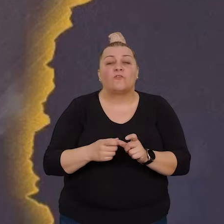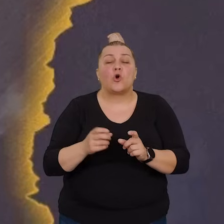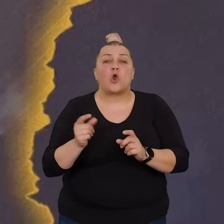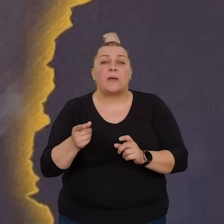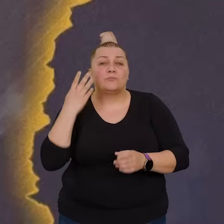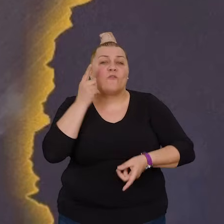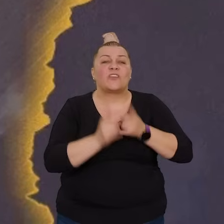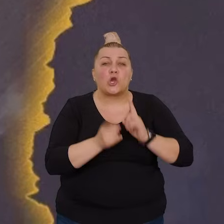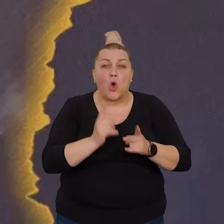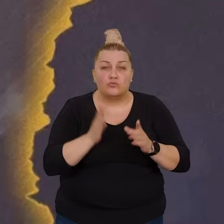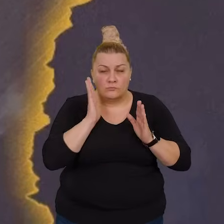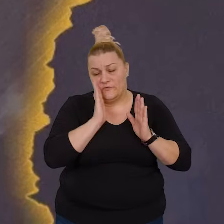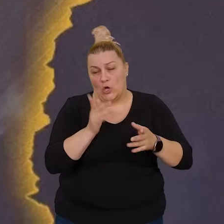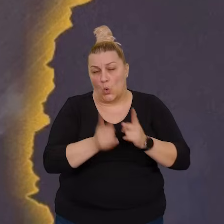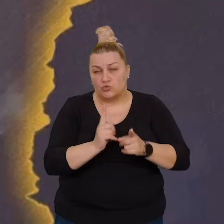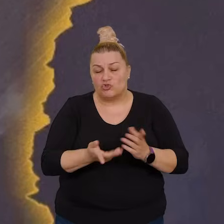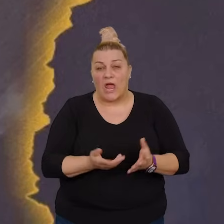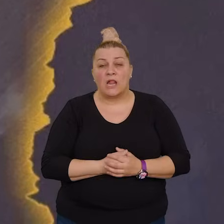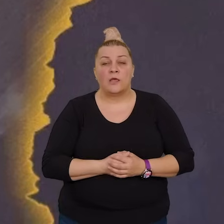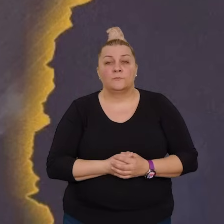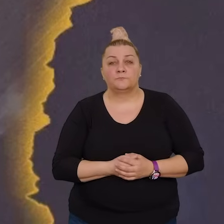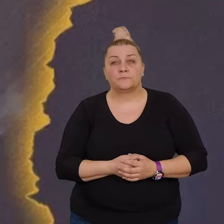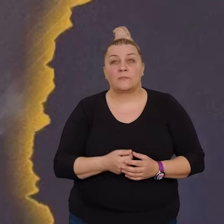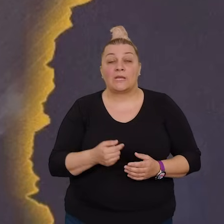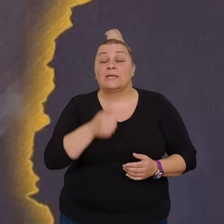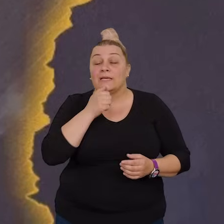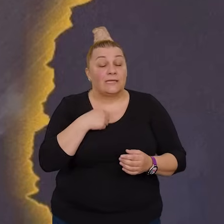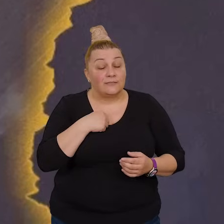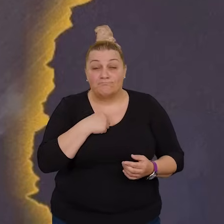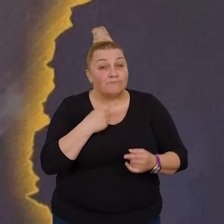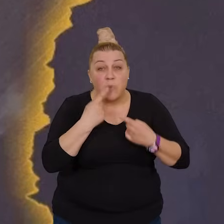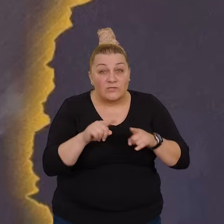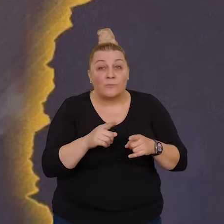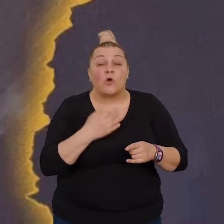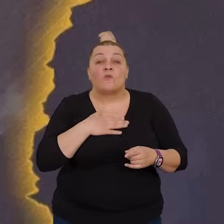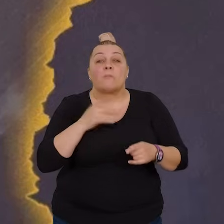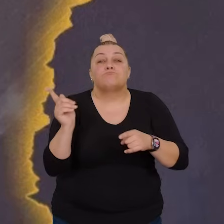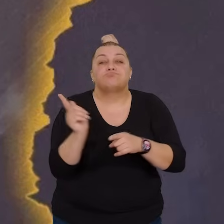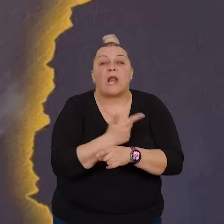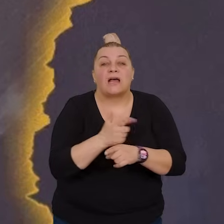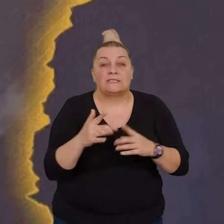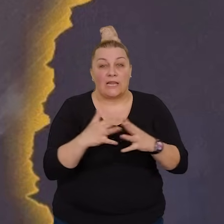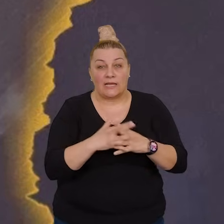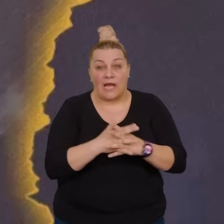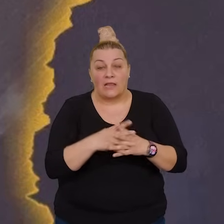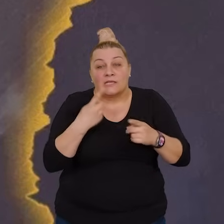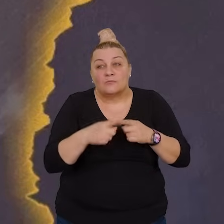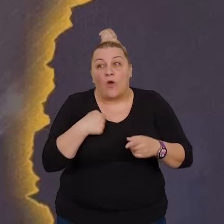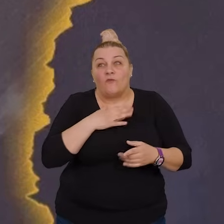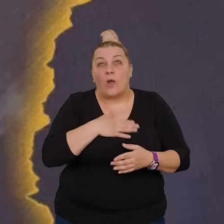vjeroučitelja, i sjećam se, kažem, praznog grada. Meni je Split je za mene zima. Split je za